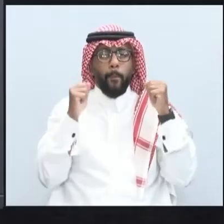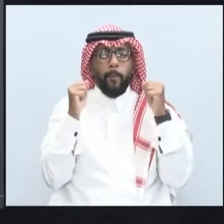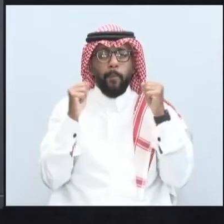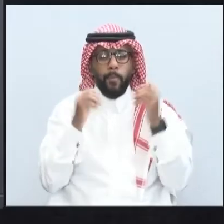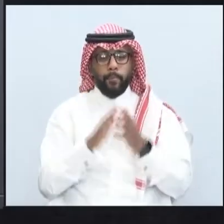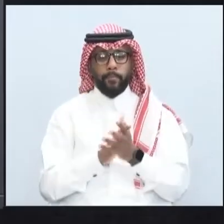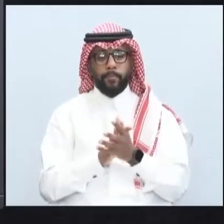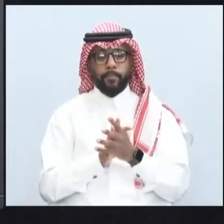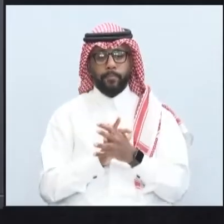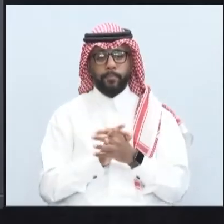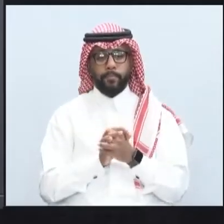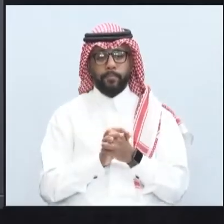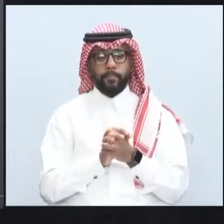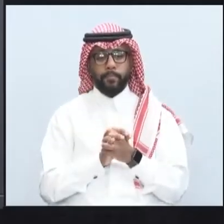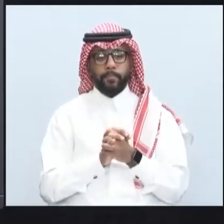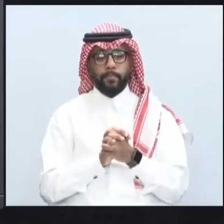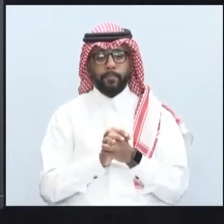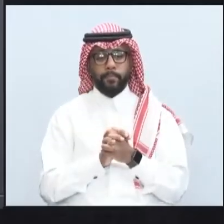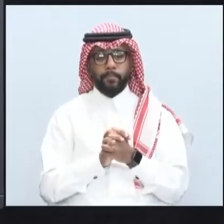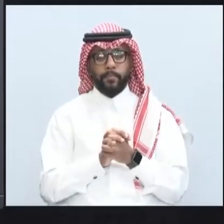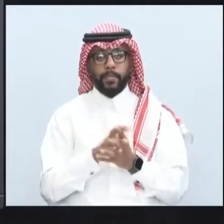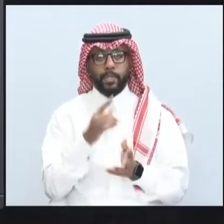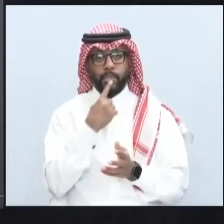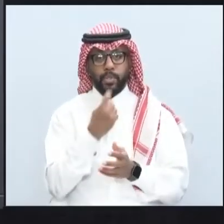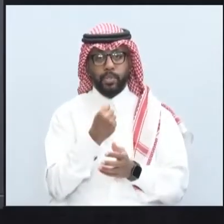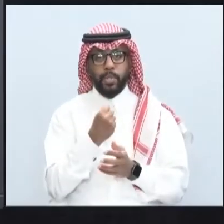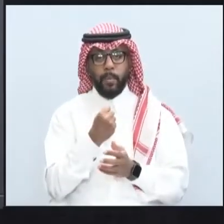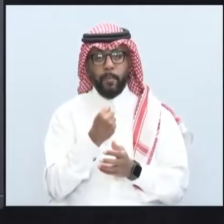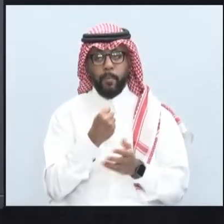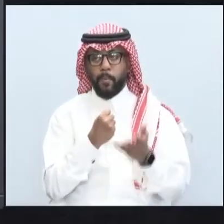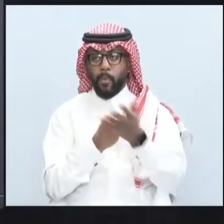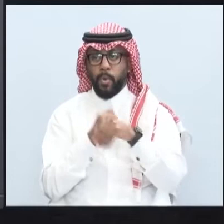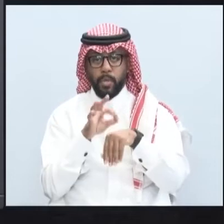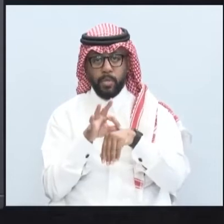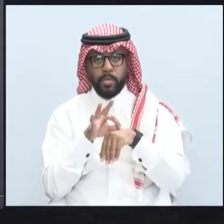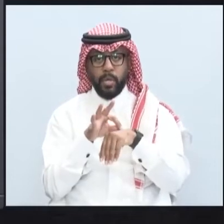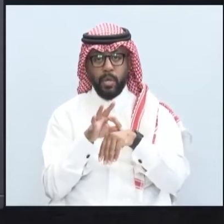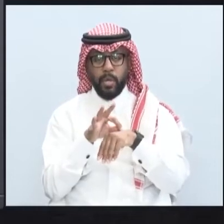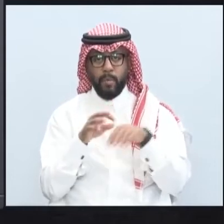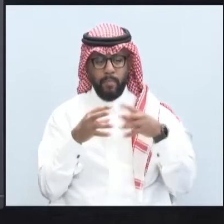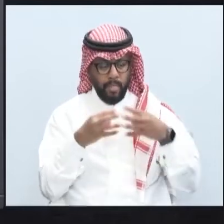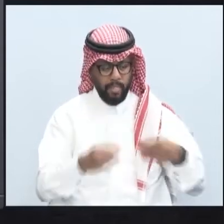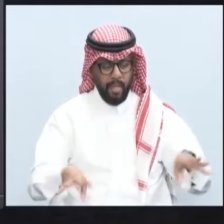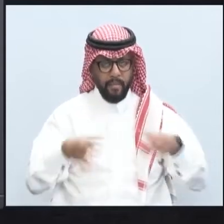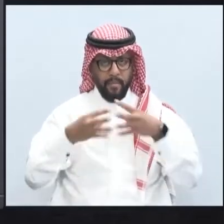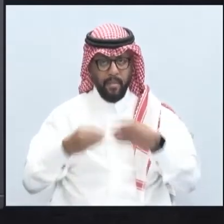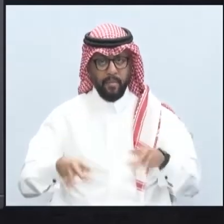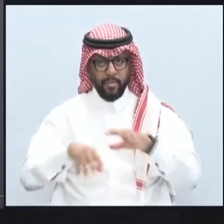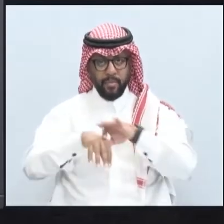يكون باردا فقد يصعب على الانسان ان ينزع ماذا